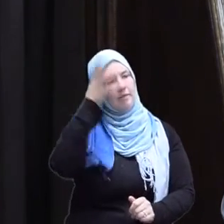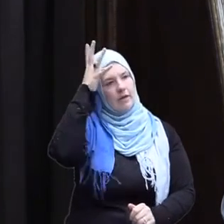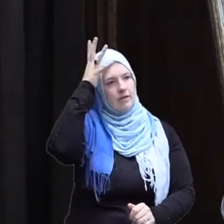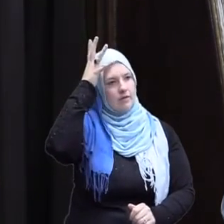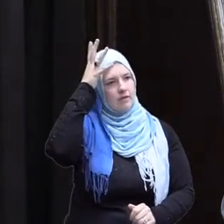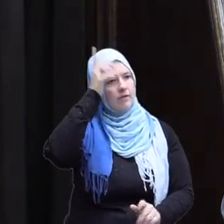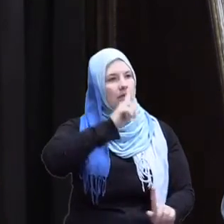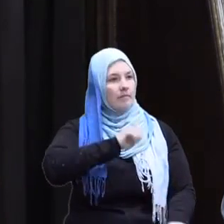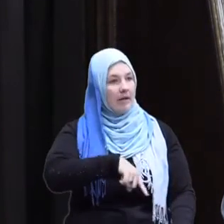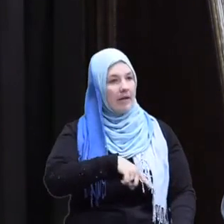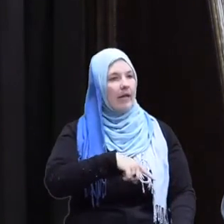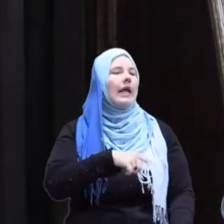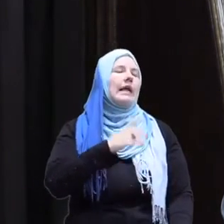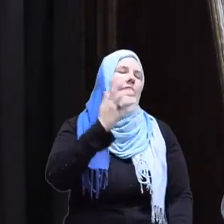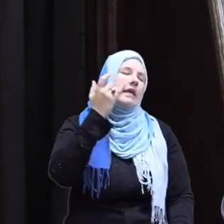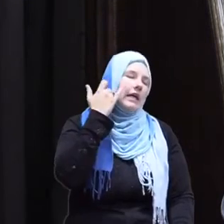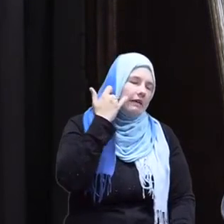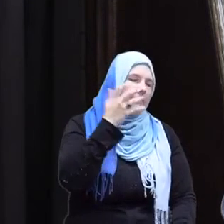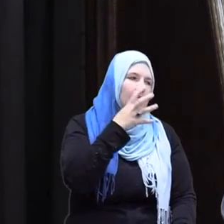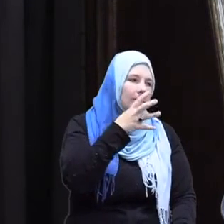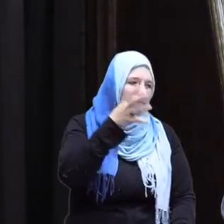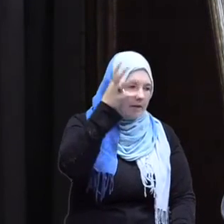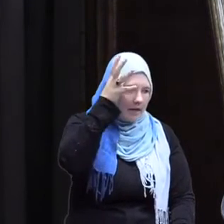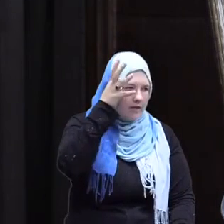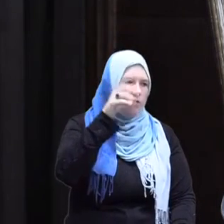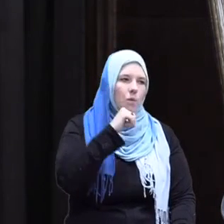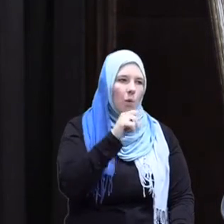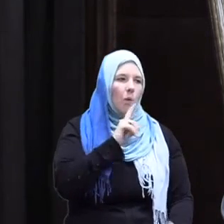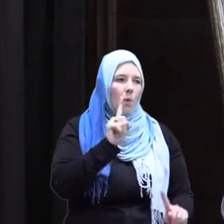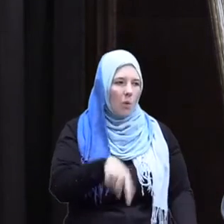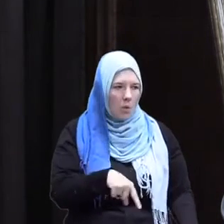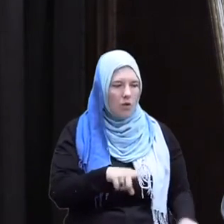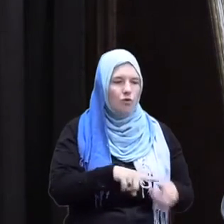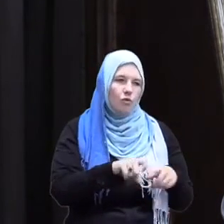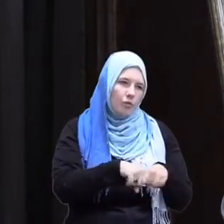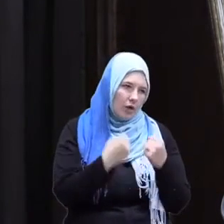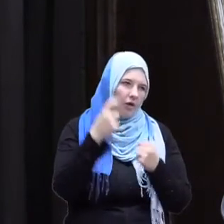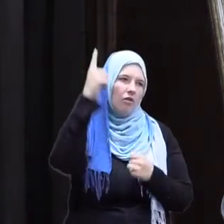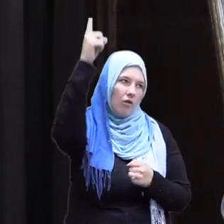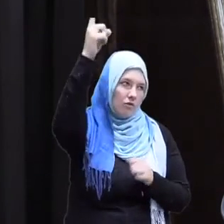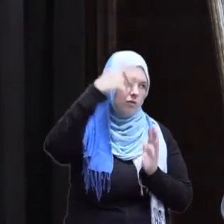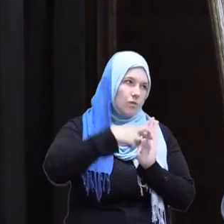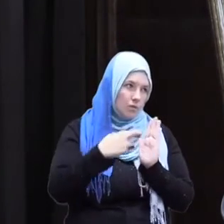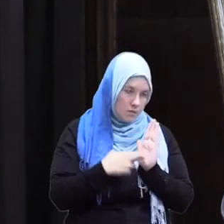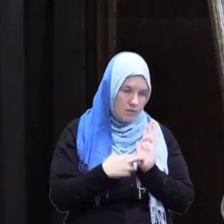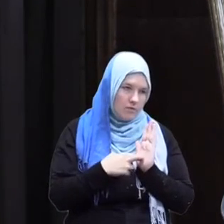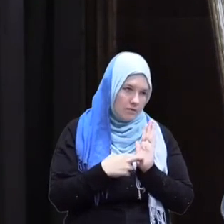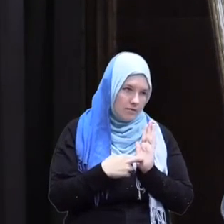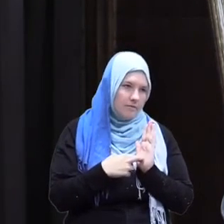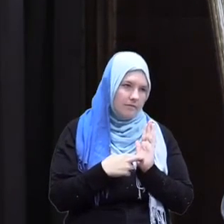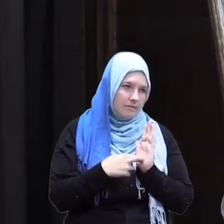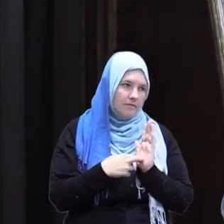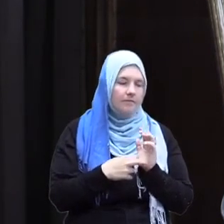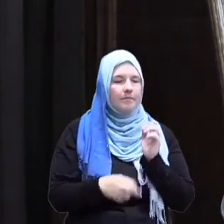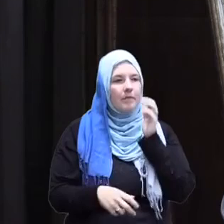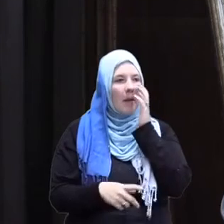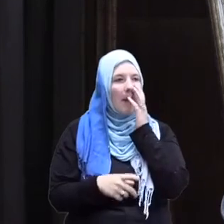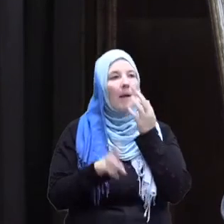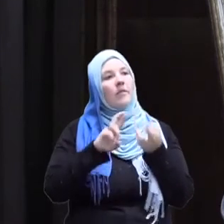parents, so long as they don't order you to disobey Allah subhanahu wa ta'ala. وَذِي الْقُرْبَ. And the